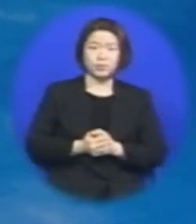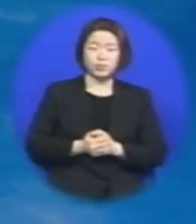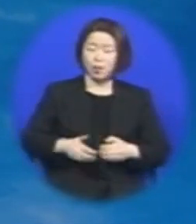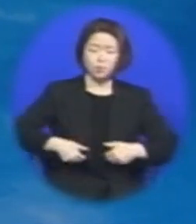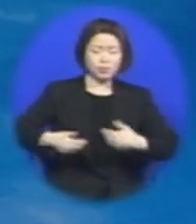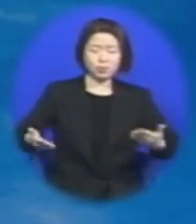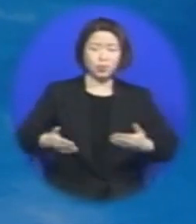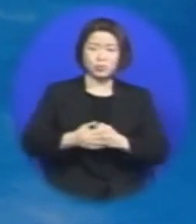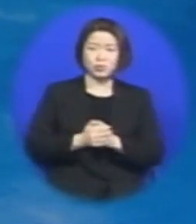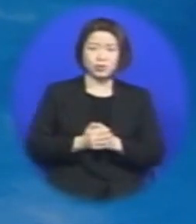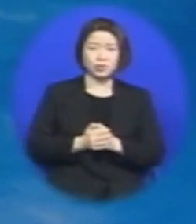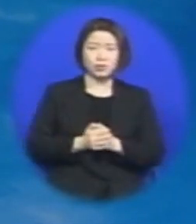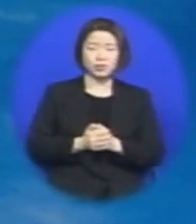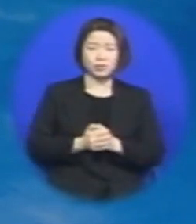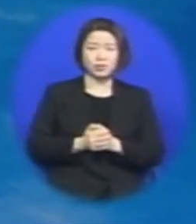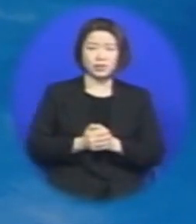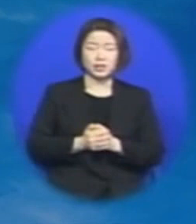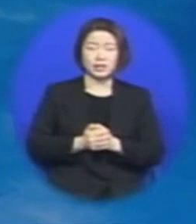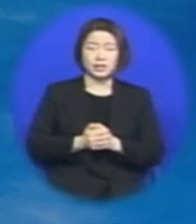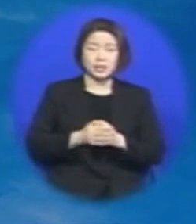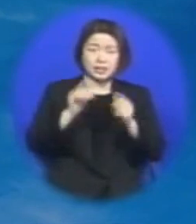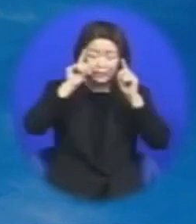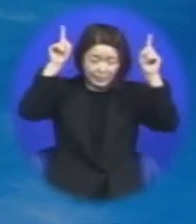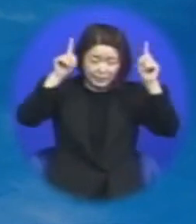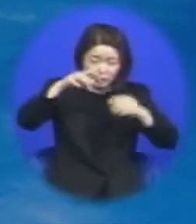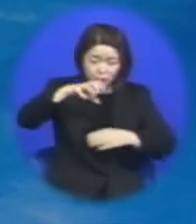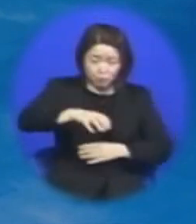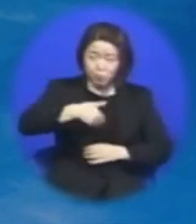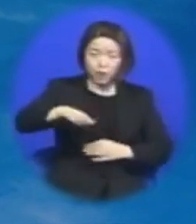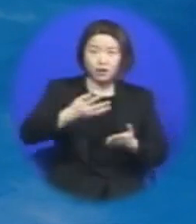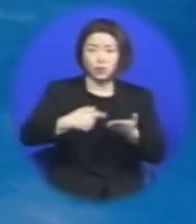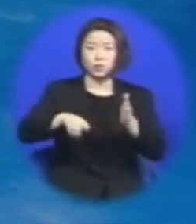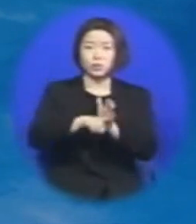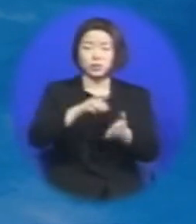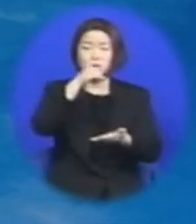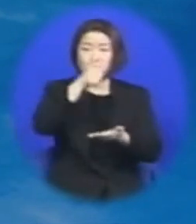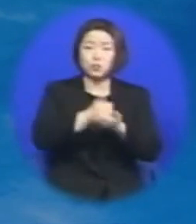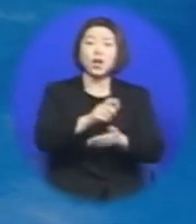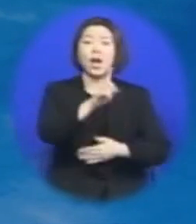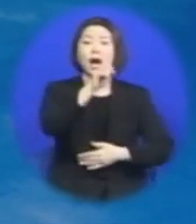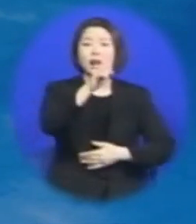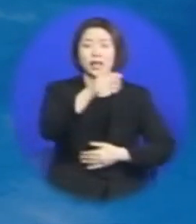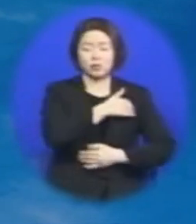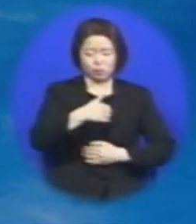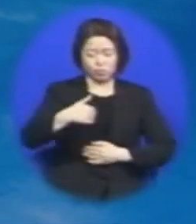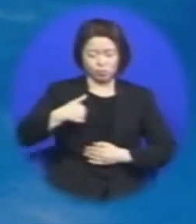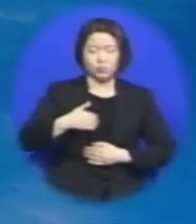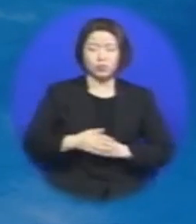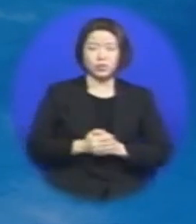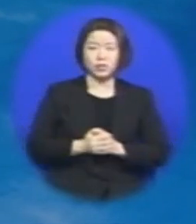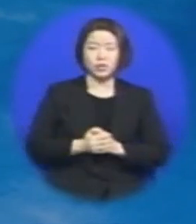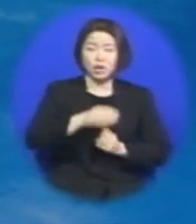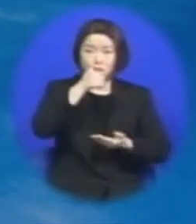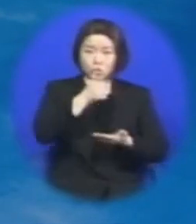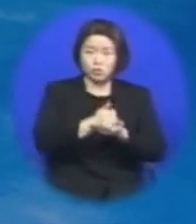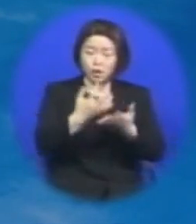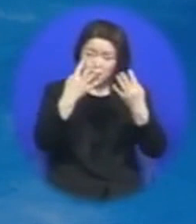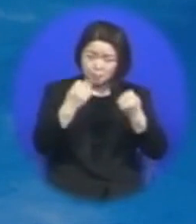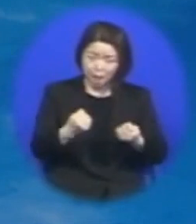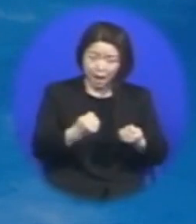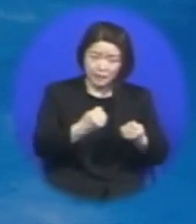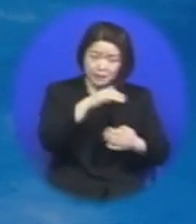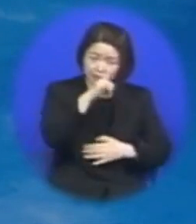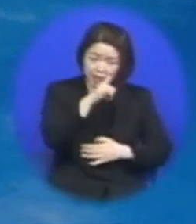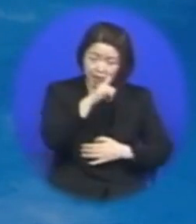필요 없어요 그건 지옥에 가기 위해서는 죄 하나면 충분해요 죄를 뭐 많이 지었냐